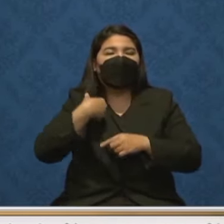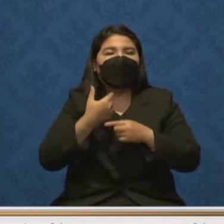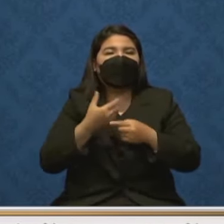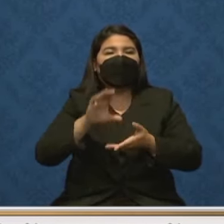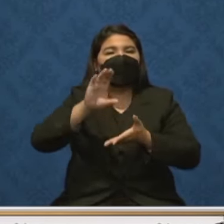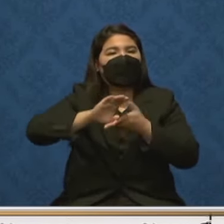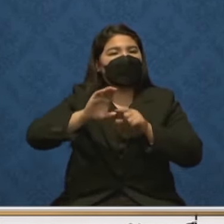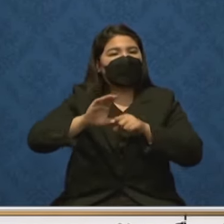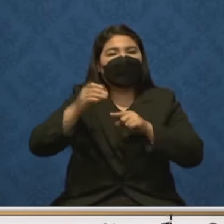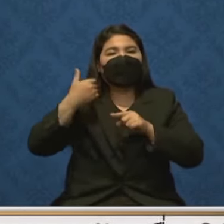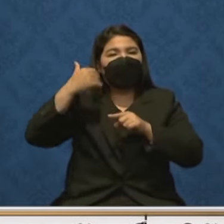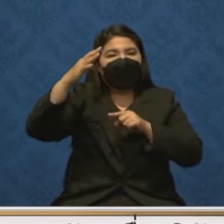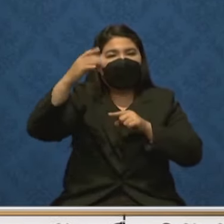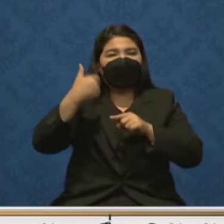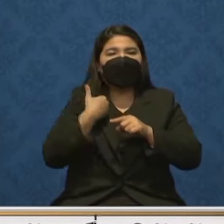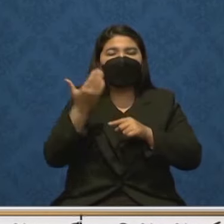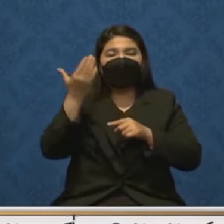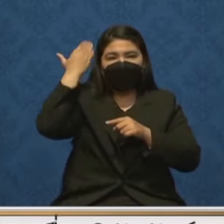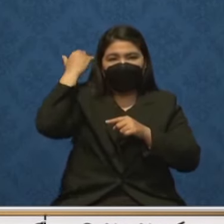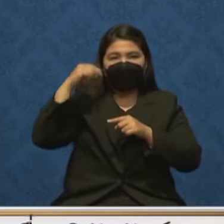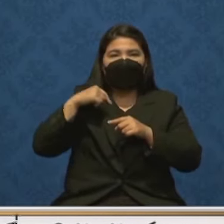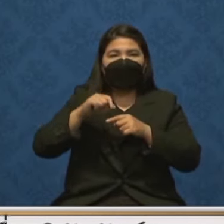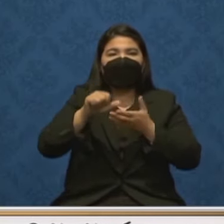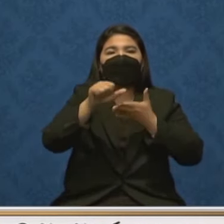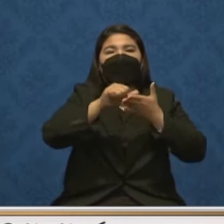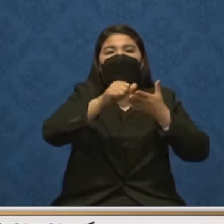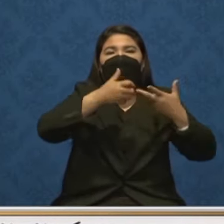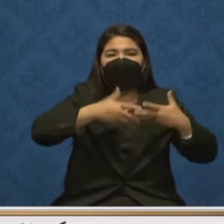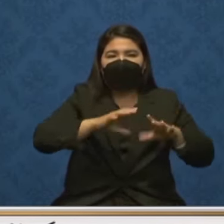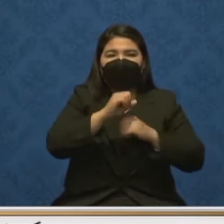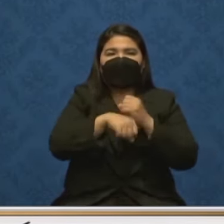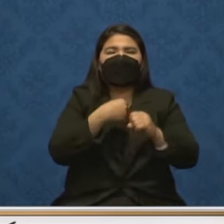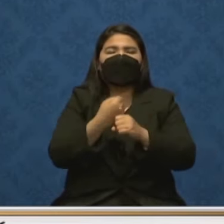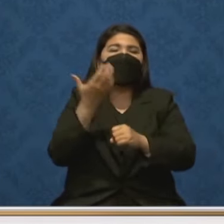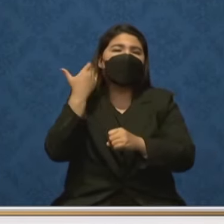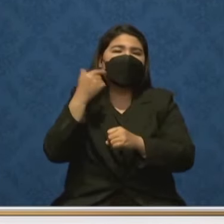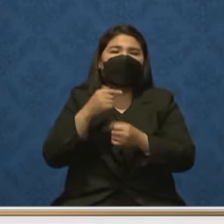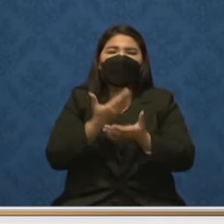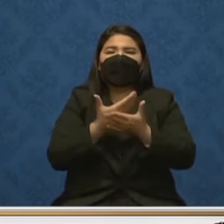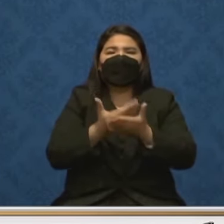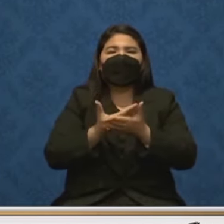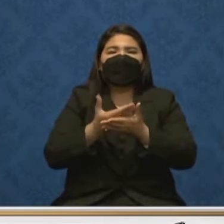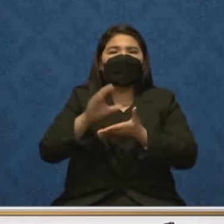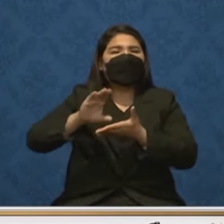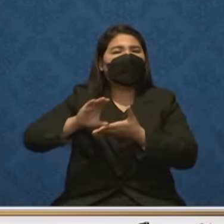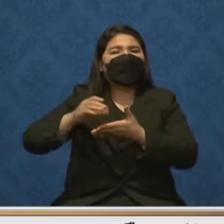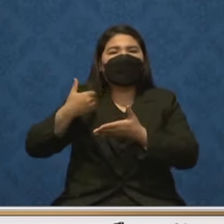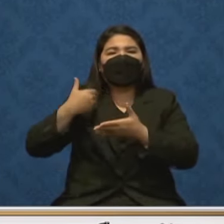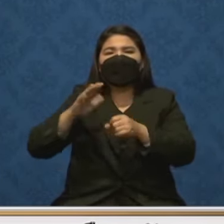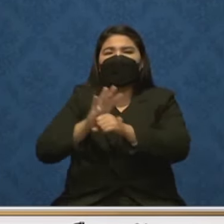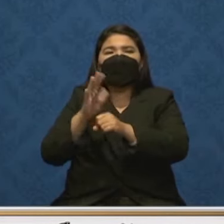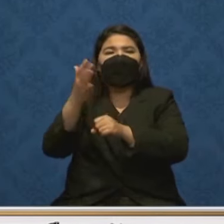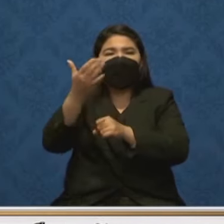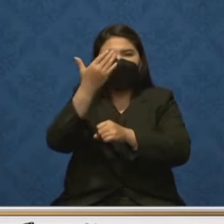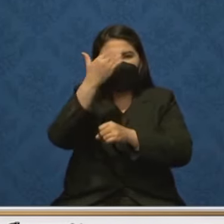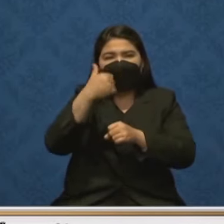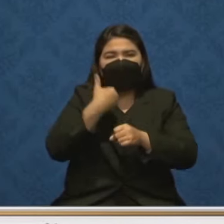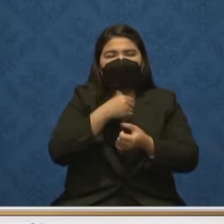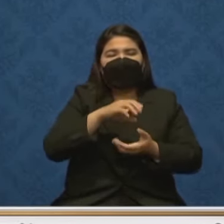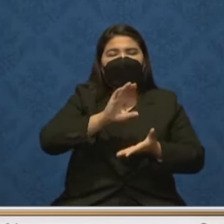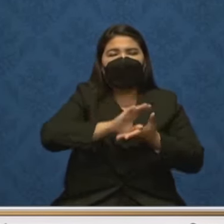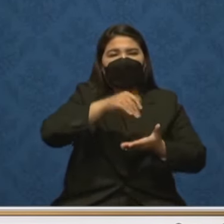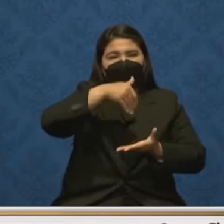ฟังข่าวคุณวิษณุเครืองามด้วยแก้ไขเรื่องนี้แล้วว่ามีการตั้งปีที่แล้วแต่มันก็ไม่พออยู่ดีนะคะถ้าจะไปใช้งบกลางก็จะสุ่มเสี่ยง